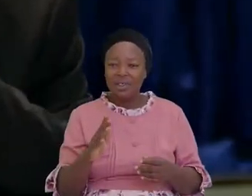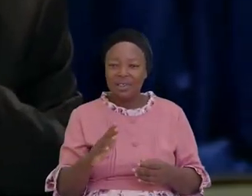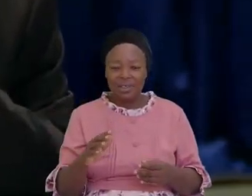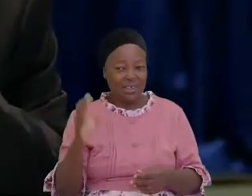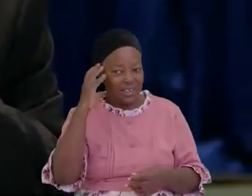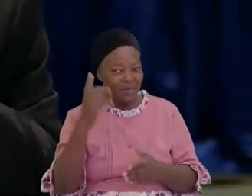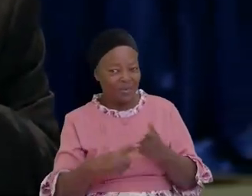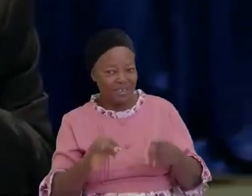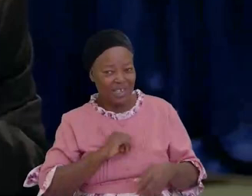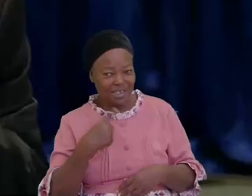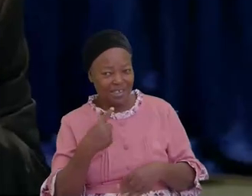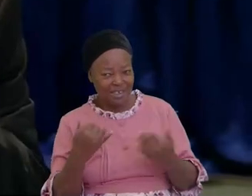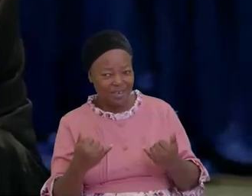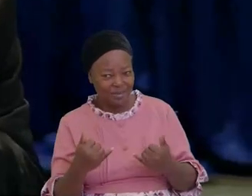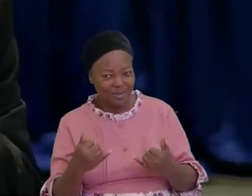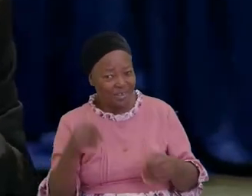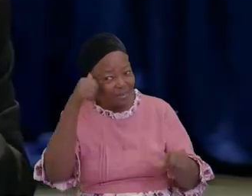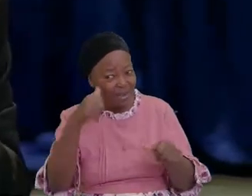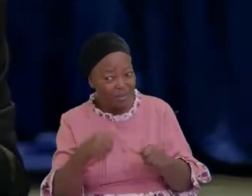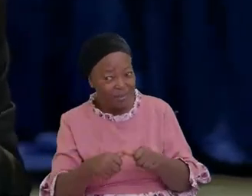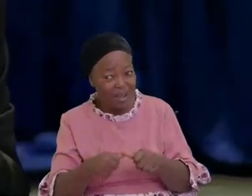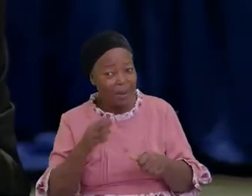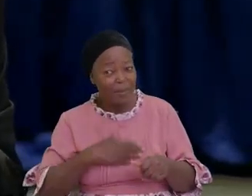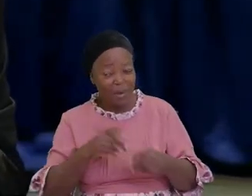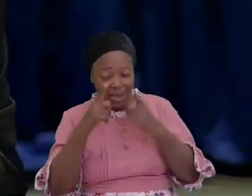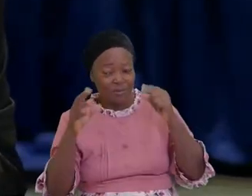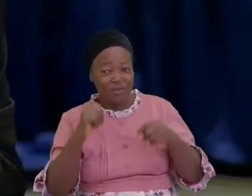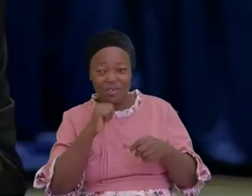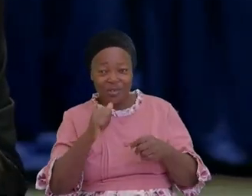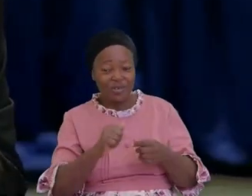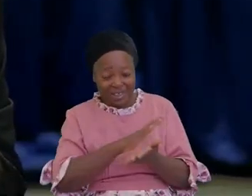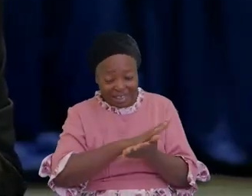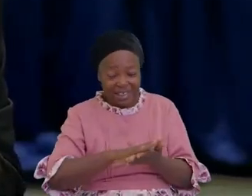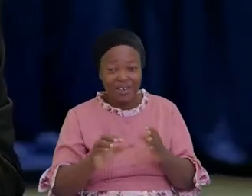Écoutez ce que j'ai dit. Rappelez-vous, mon langage